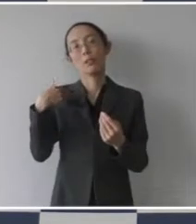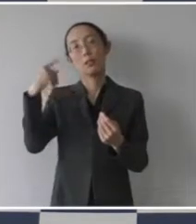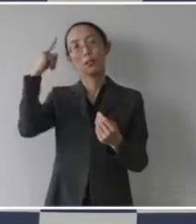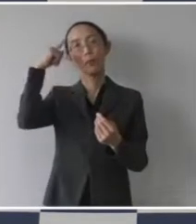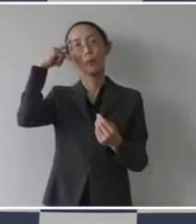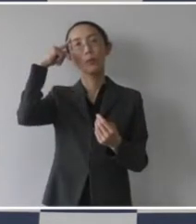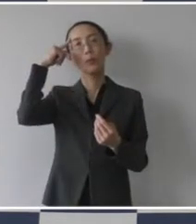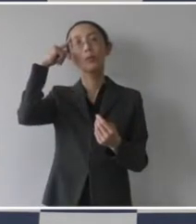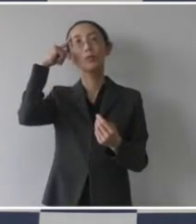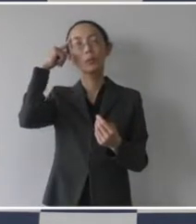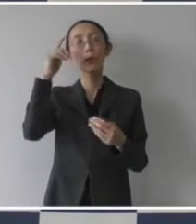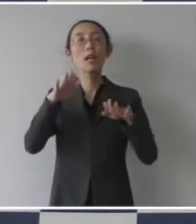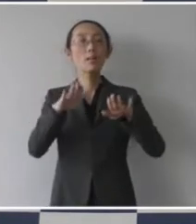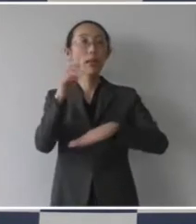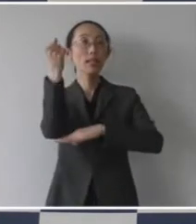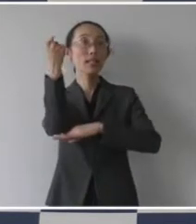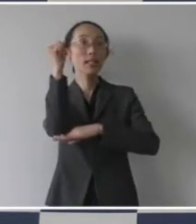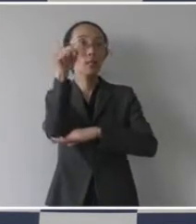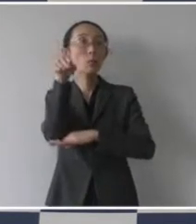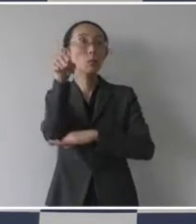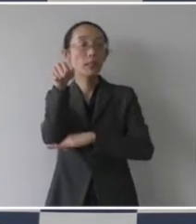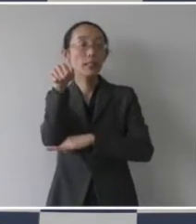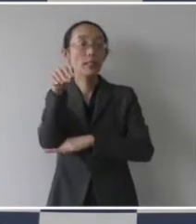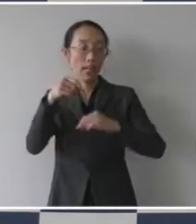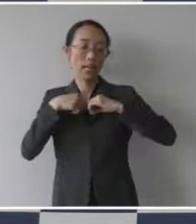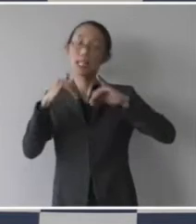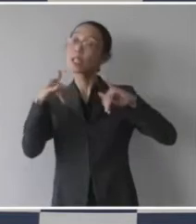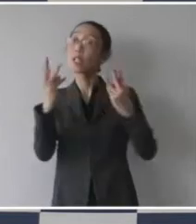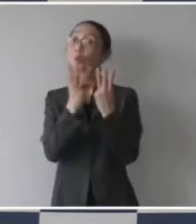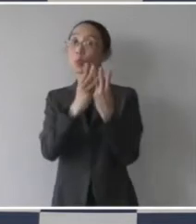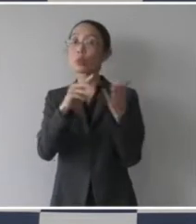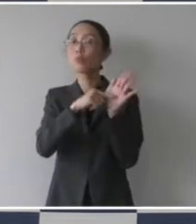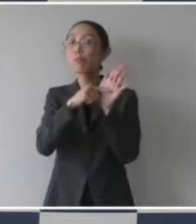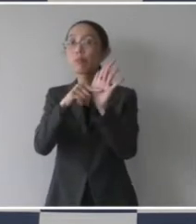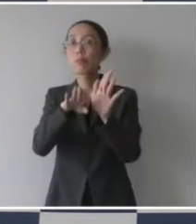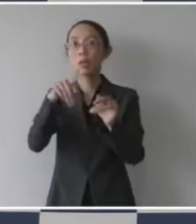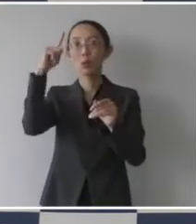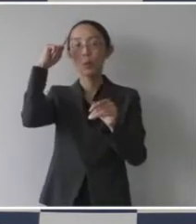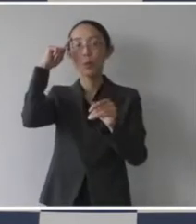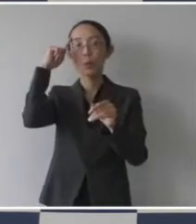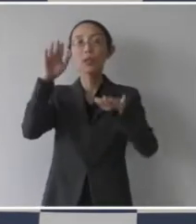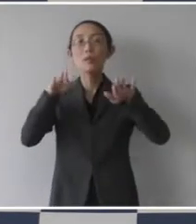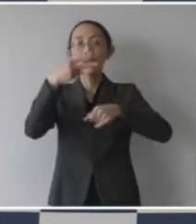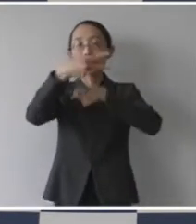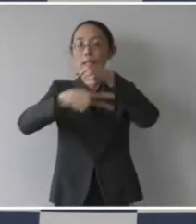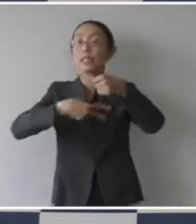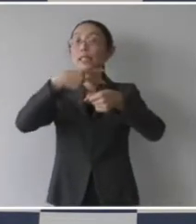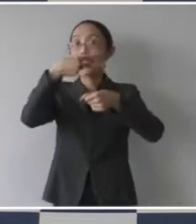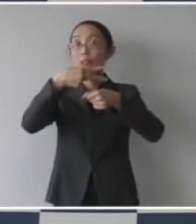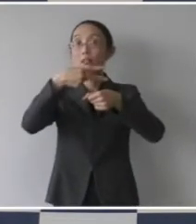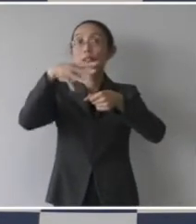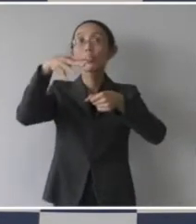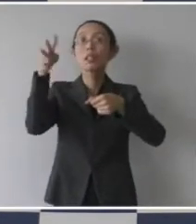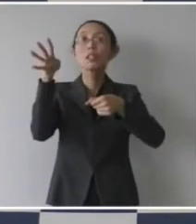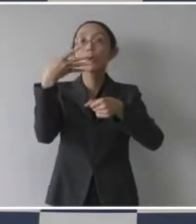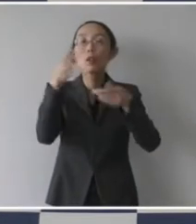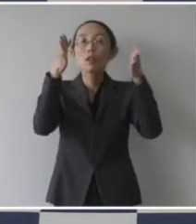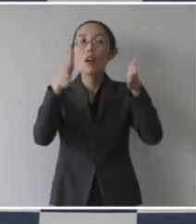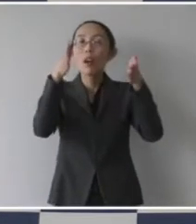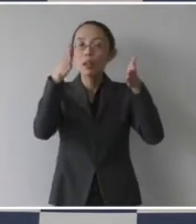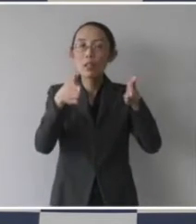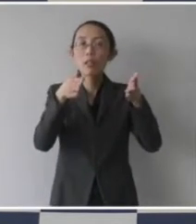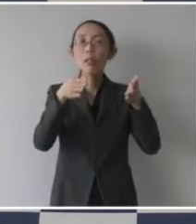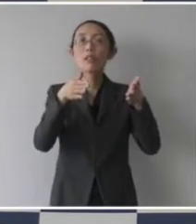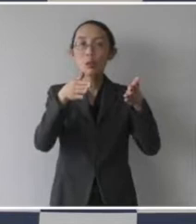新聞で累計がずっと出ておりますけれども、この2年4ヶ月の間で、同じ大体規模の中核市、